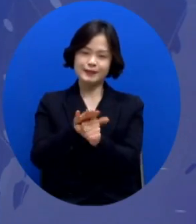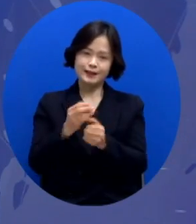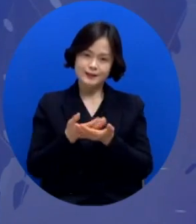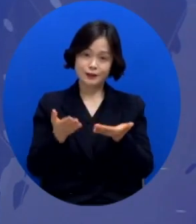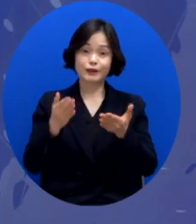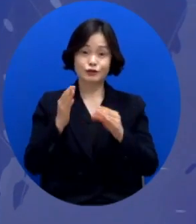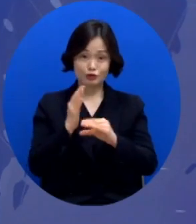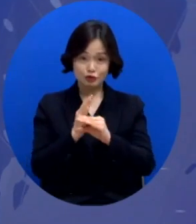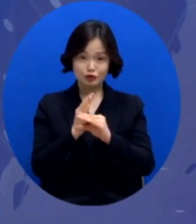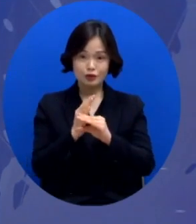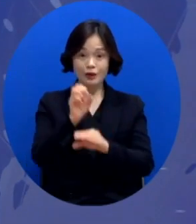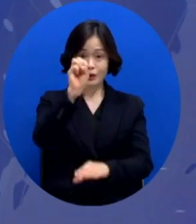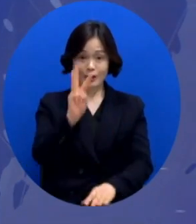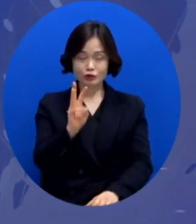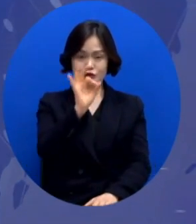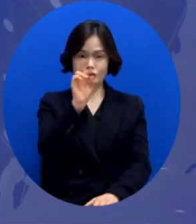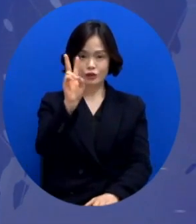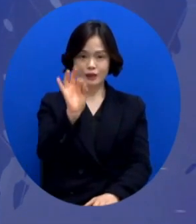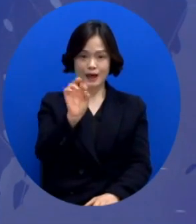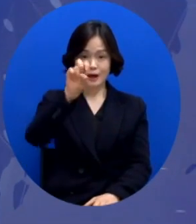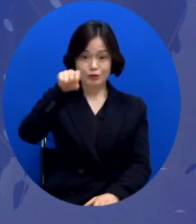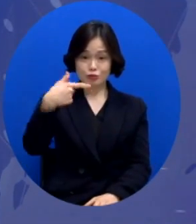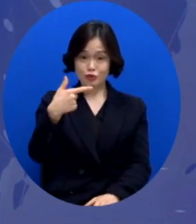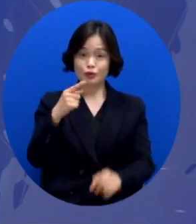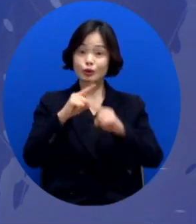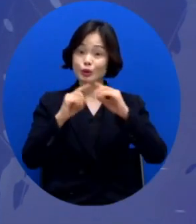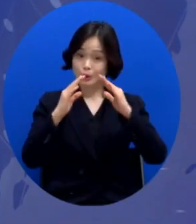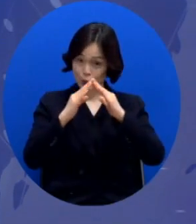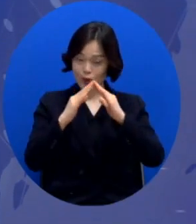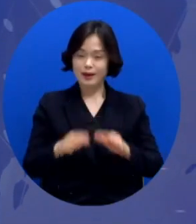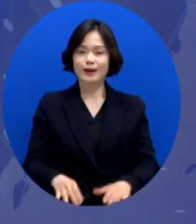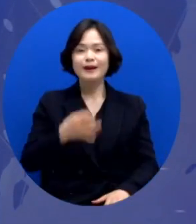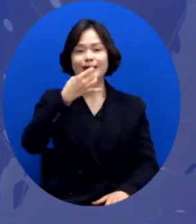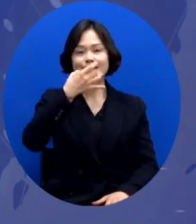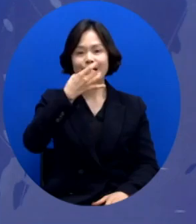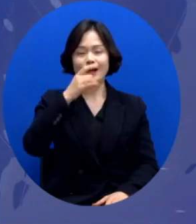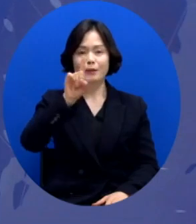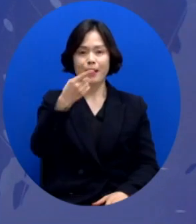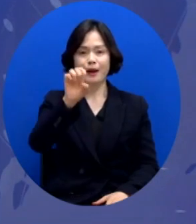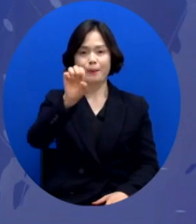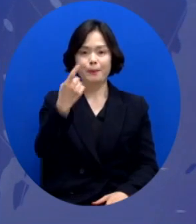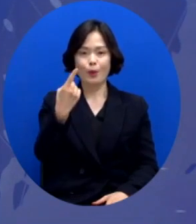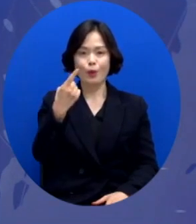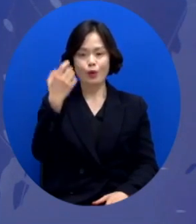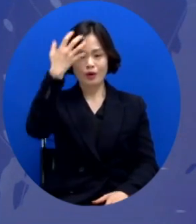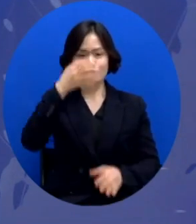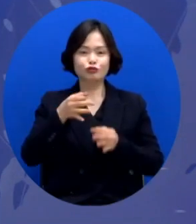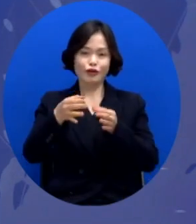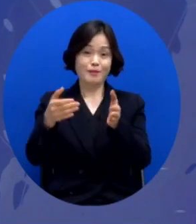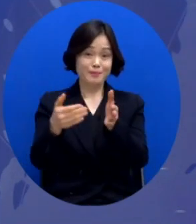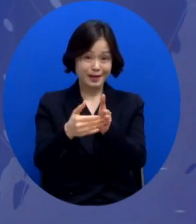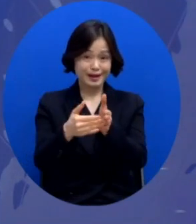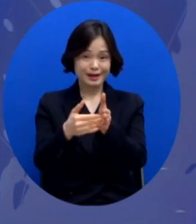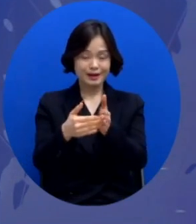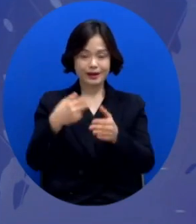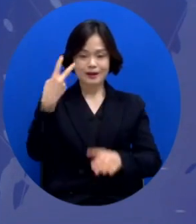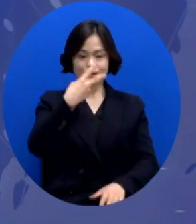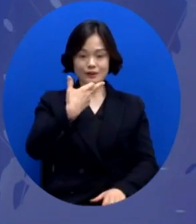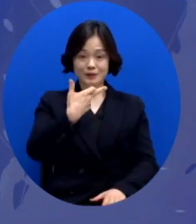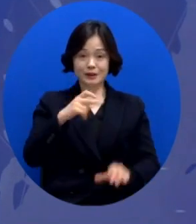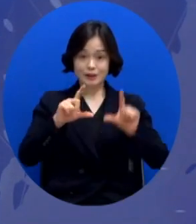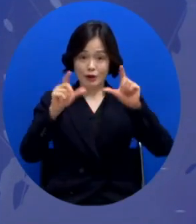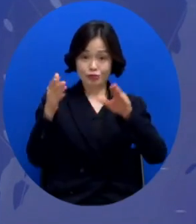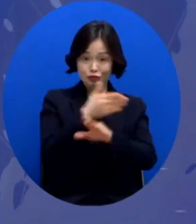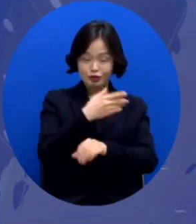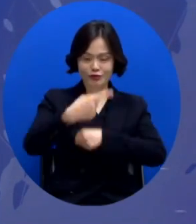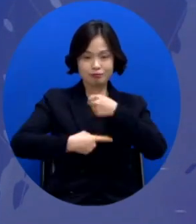양문교회는 광주시 오포 행정복지센터에 백미 백포를 기탁했는데요. 양문교회는 2017년부터 오포읍